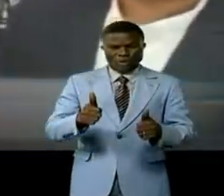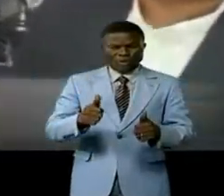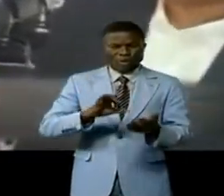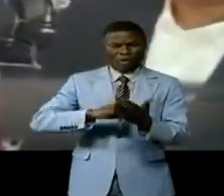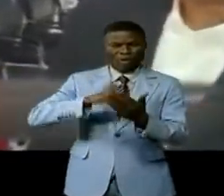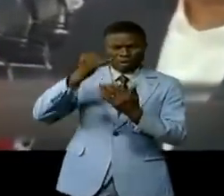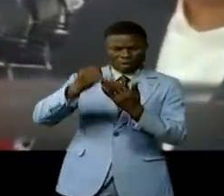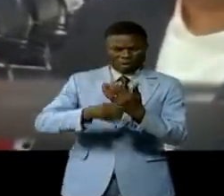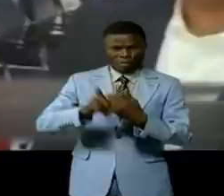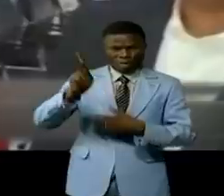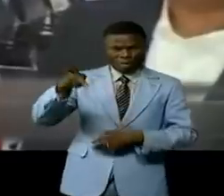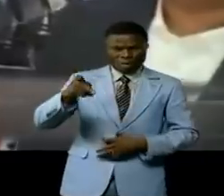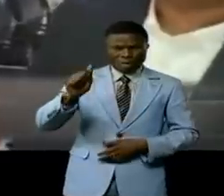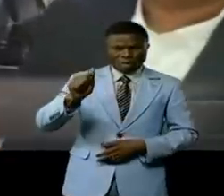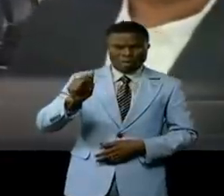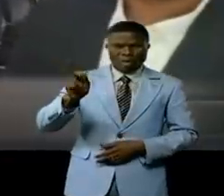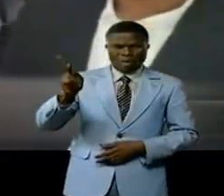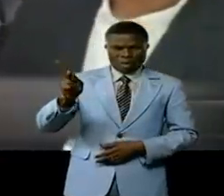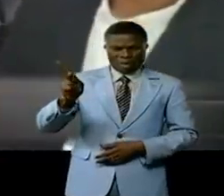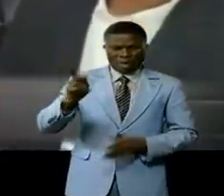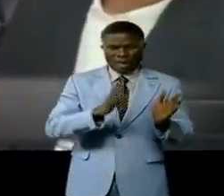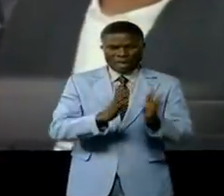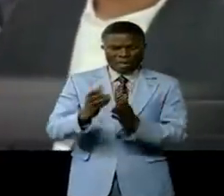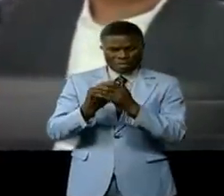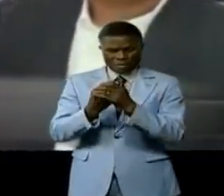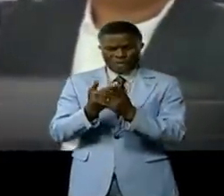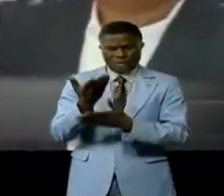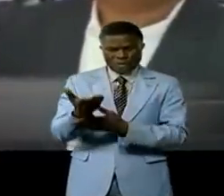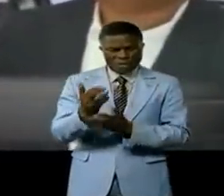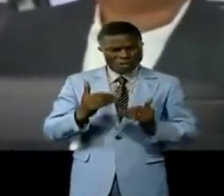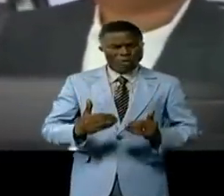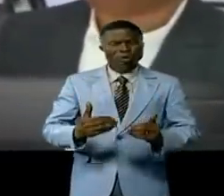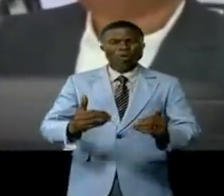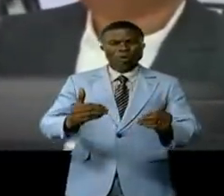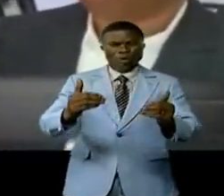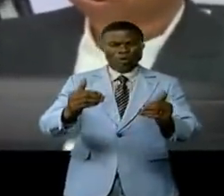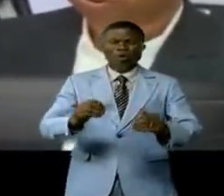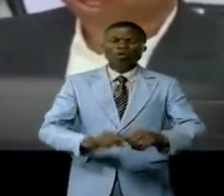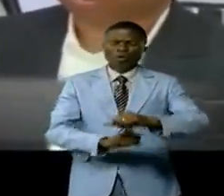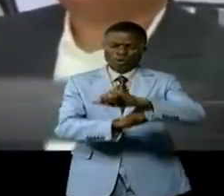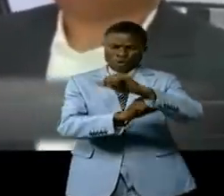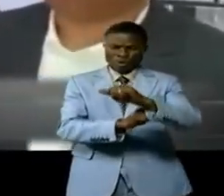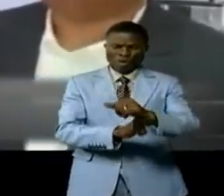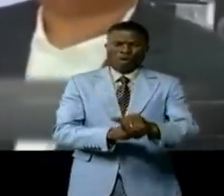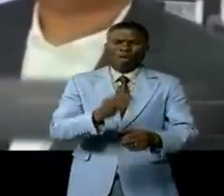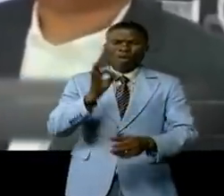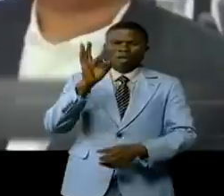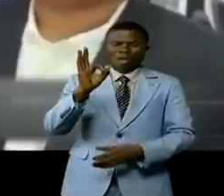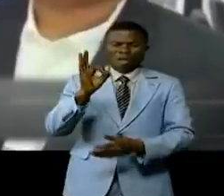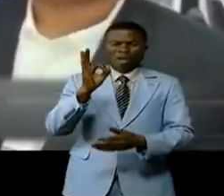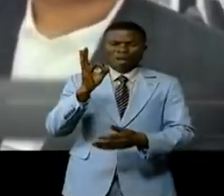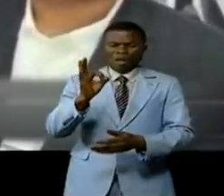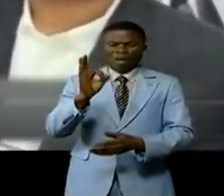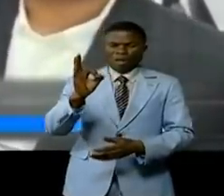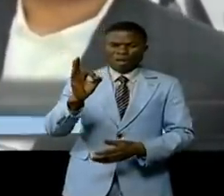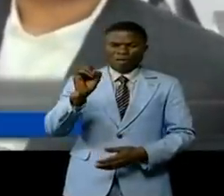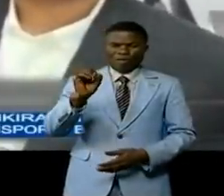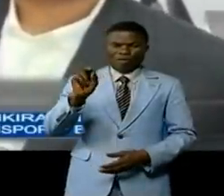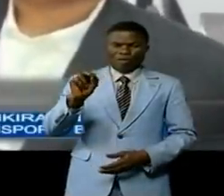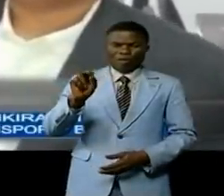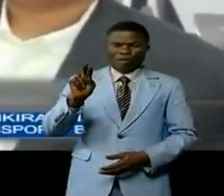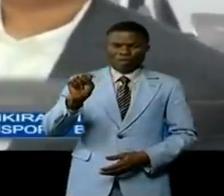projet PACTE en cours de préparation va continuer à appuyer le FONER et le gouvernement de la